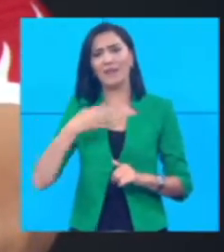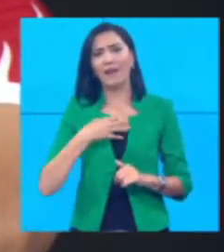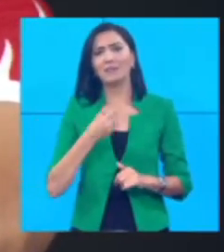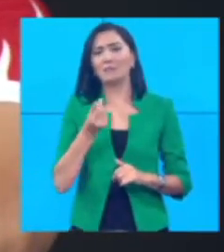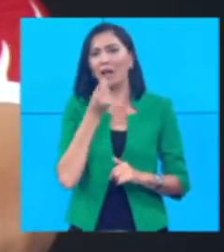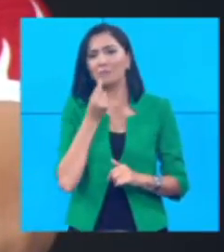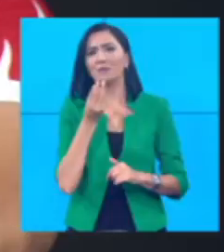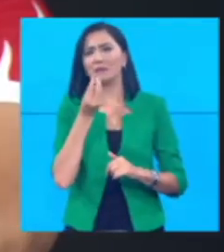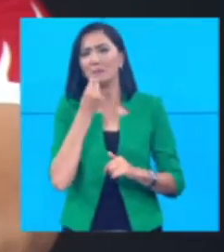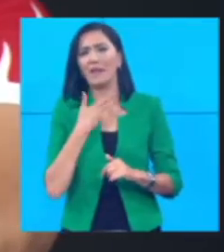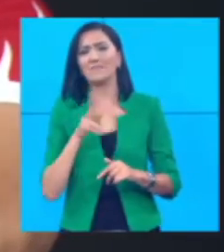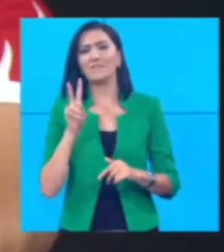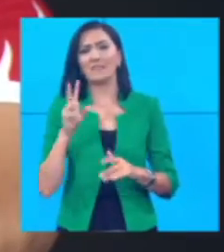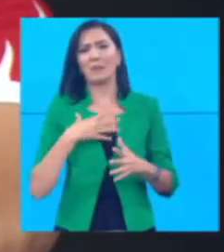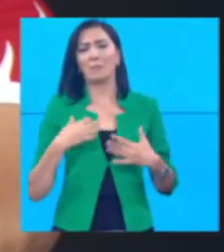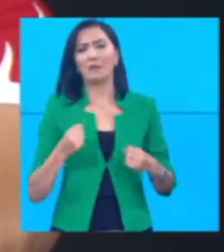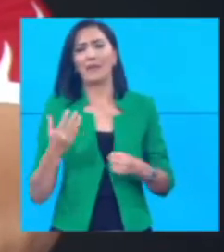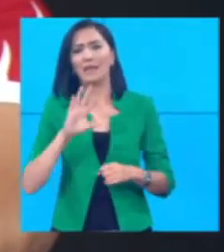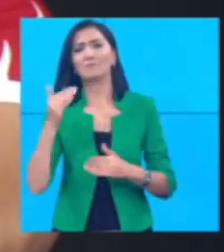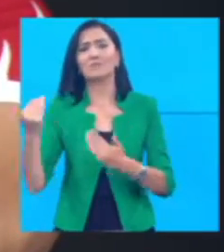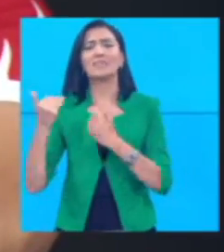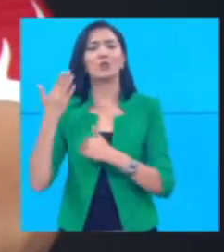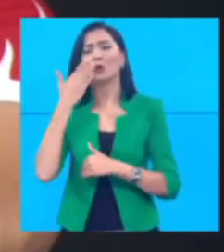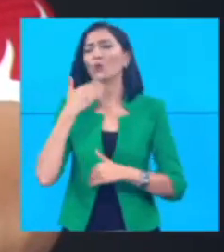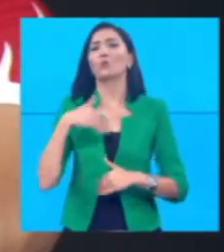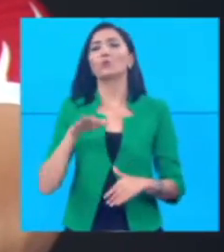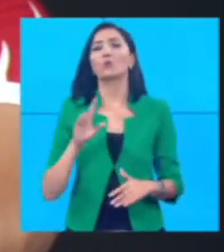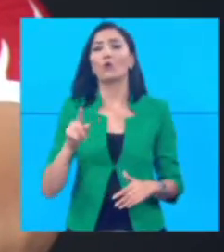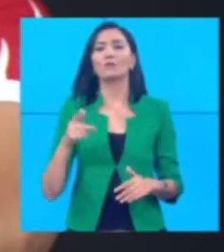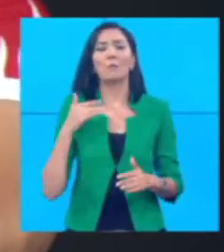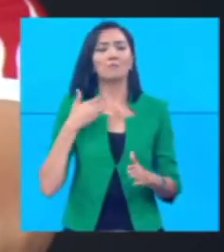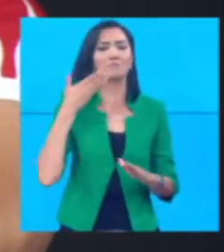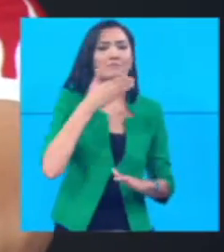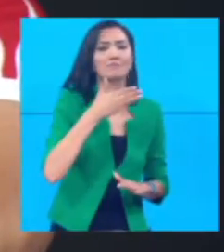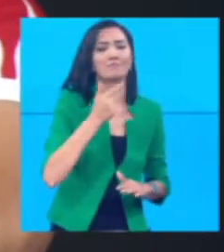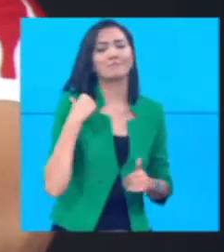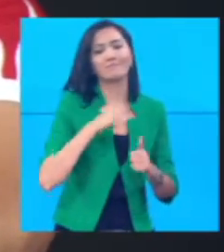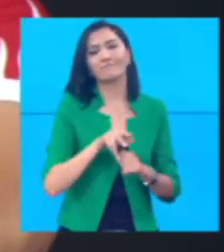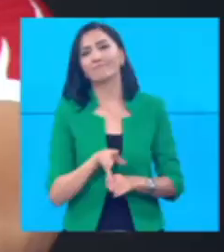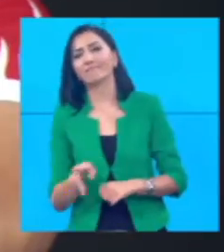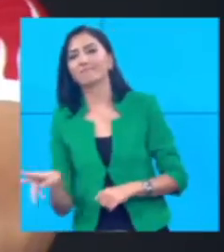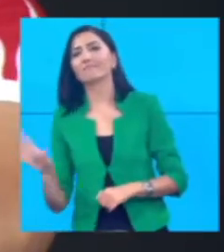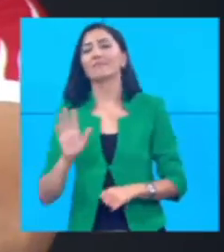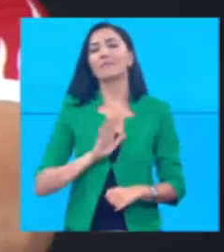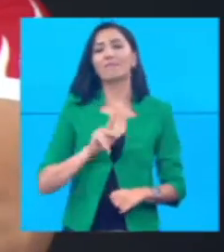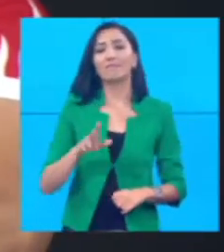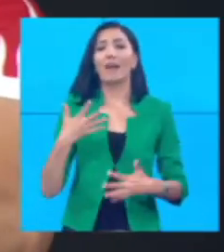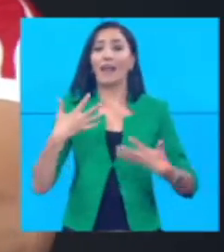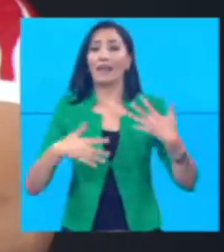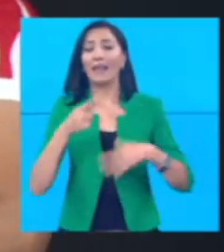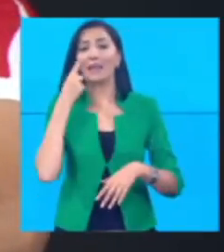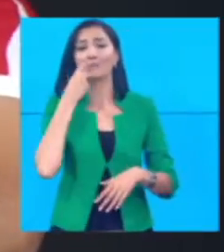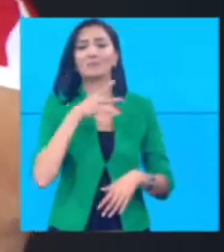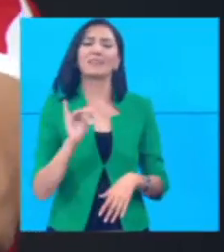Kendi vitaminlerimi kendim alırdım. Hiçbir destek yoktu yani. Hangi kapıya gidersen geri dönüyordun yani işte. O anda engelli bir resim falan. Bakış evet.